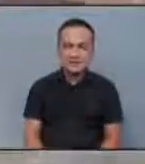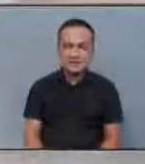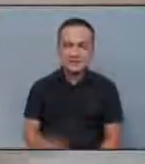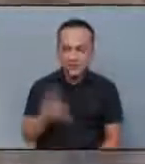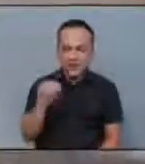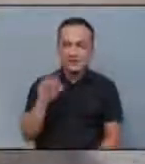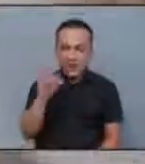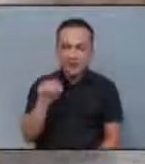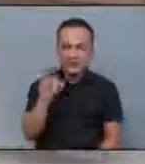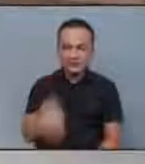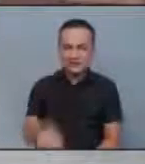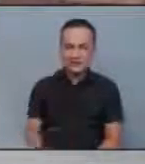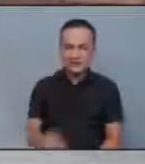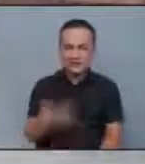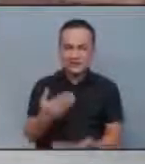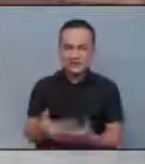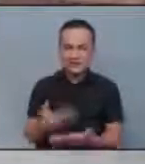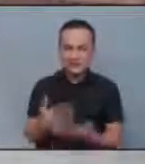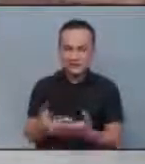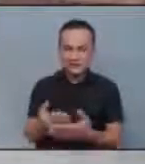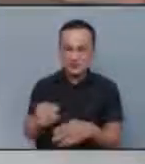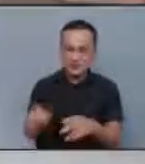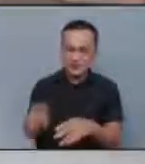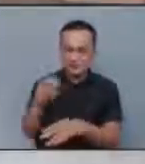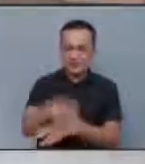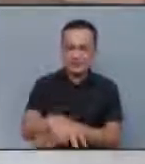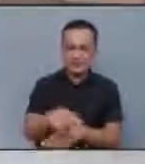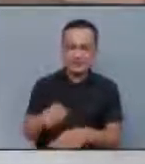Good girl. Jump. Jump.